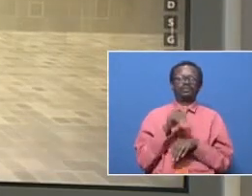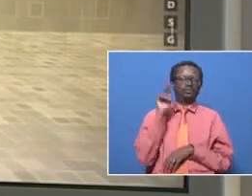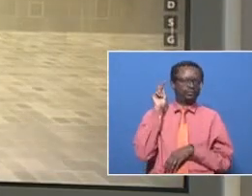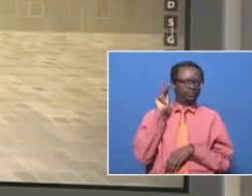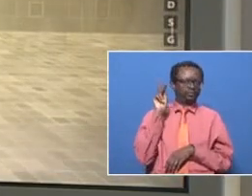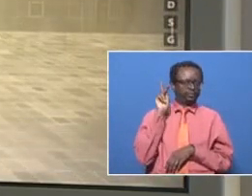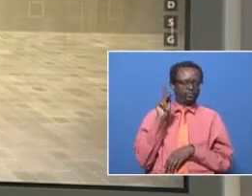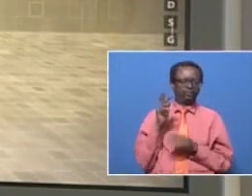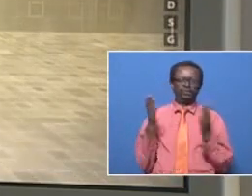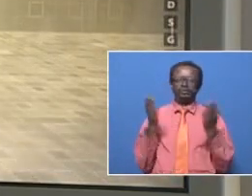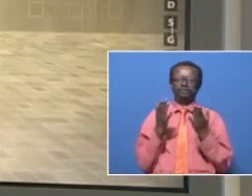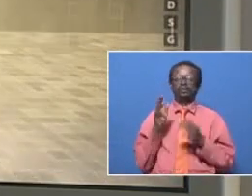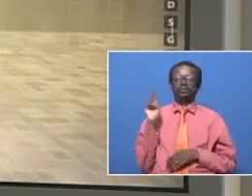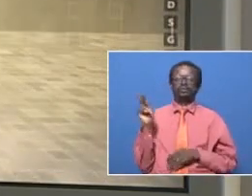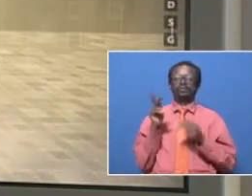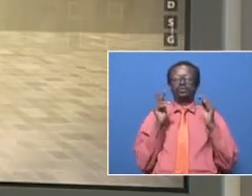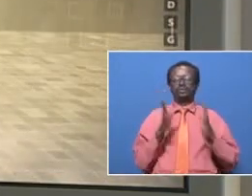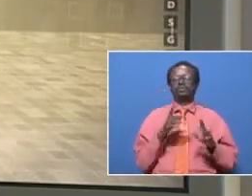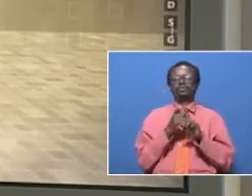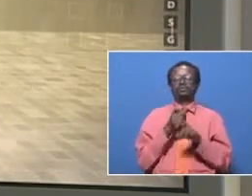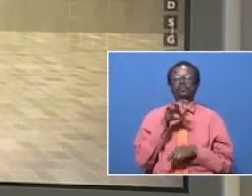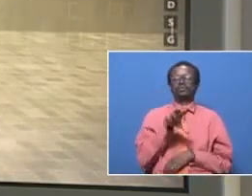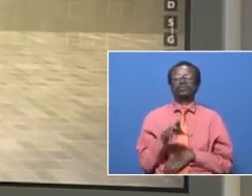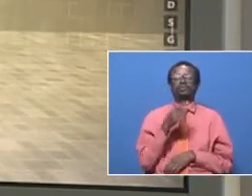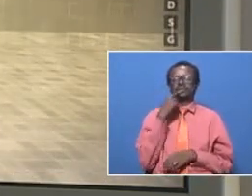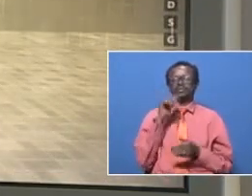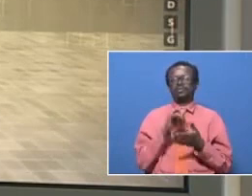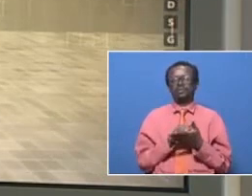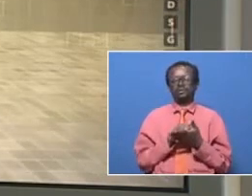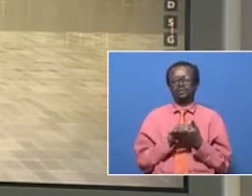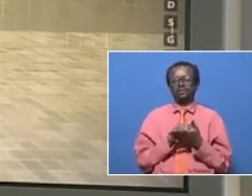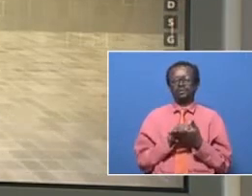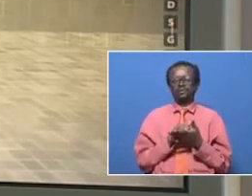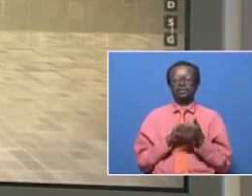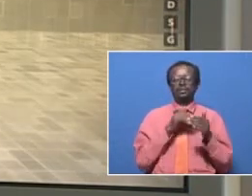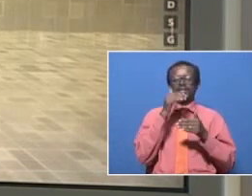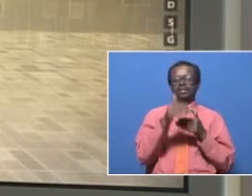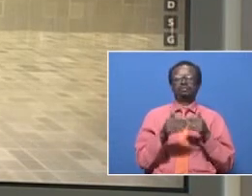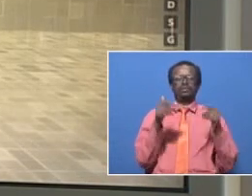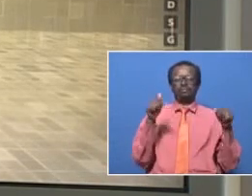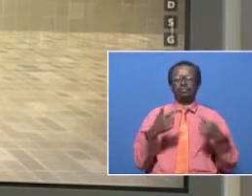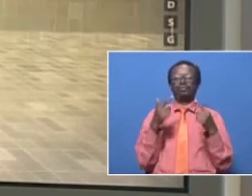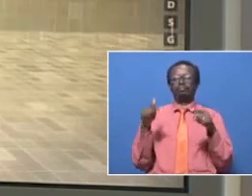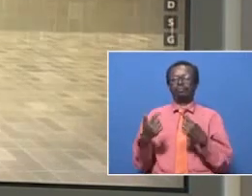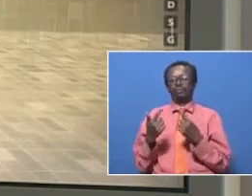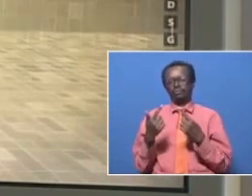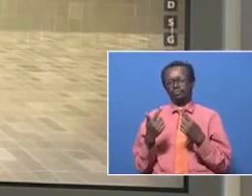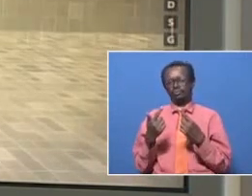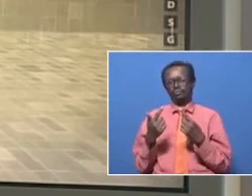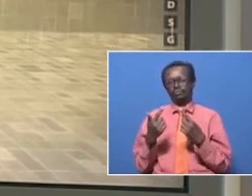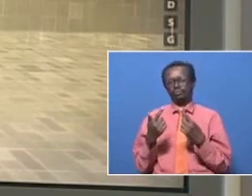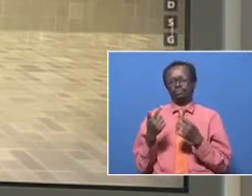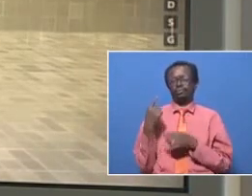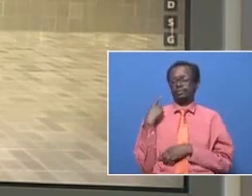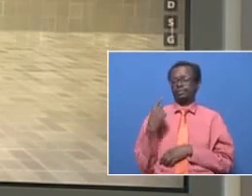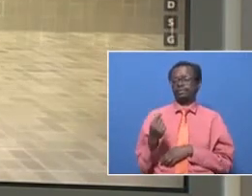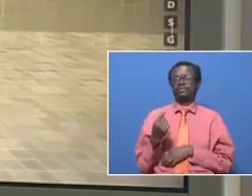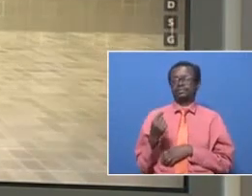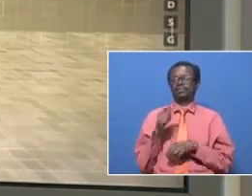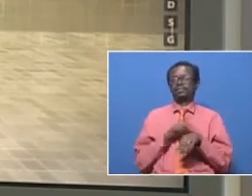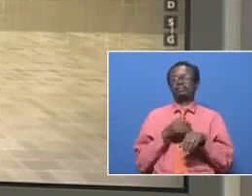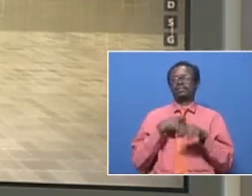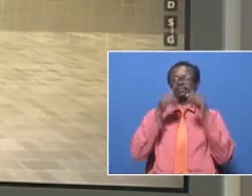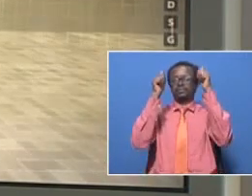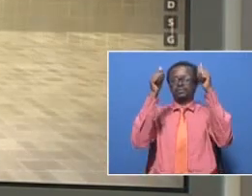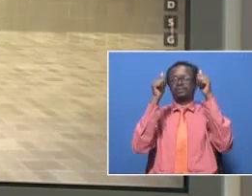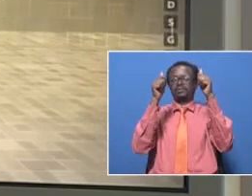wa Kenya na wakazi wa kaunti hiyo wakisema kufuatia machafuko yaliyoshuhudiwa katika maandamano ya wiki zilizopita, basi ipo